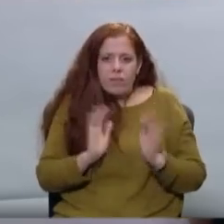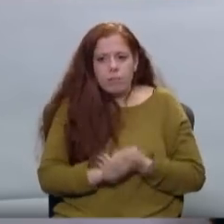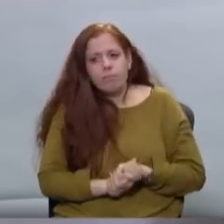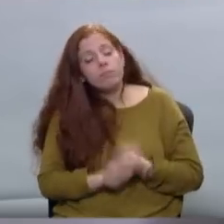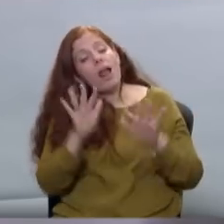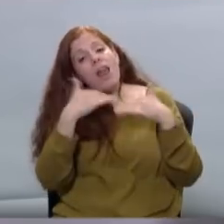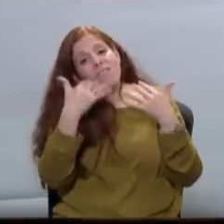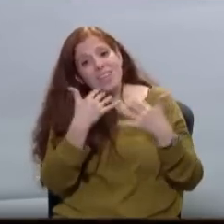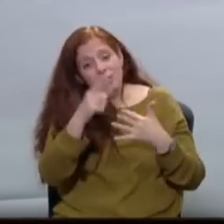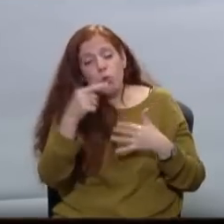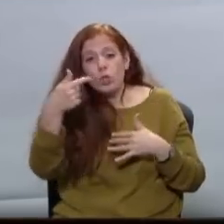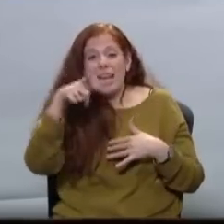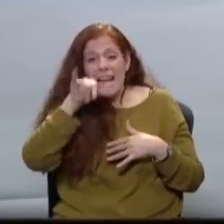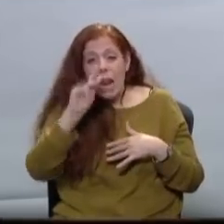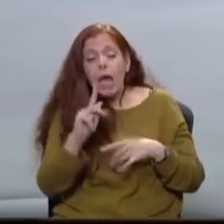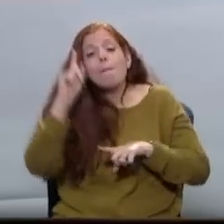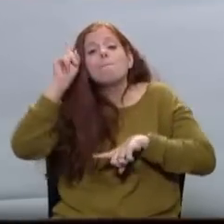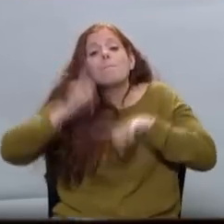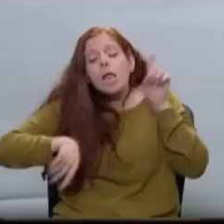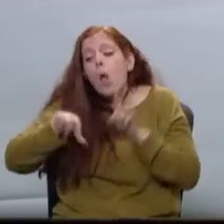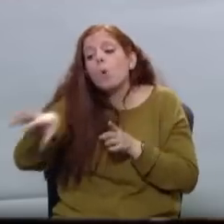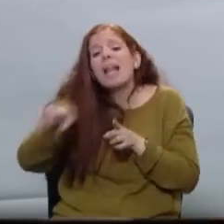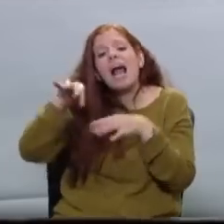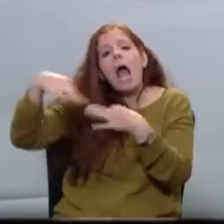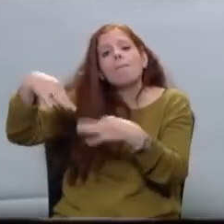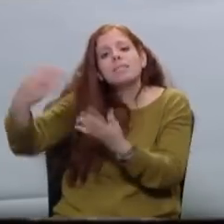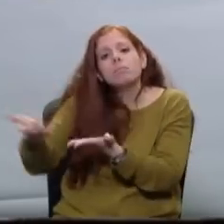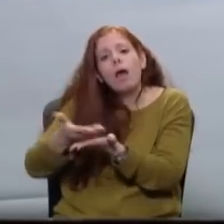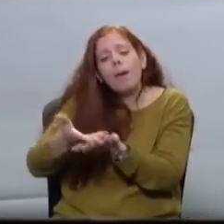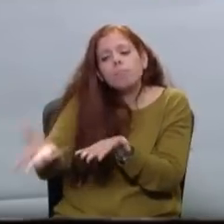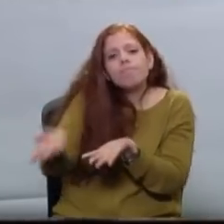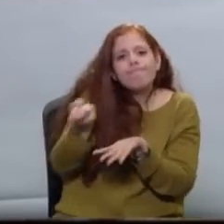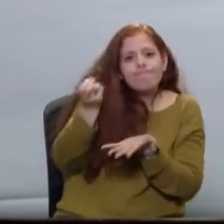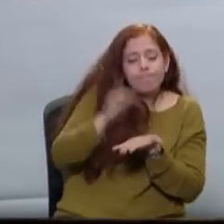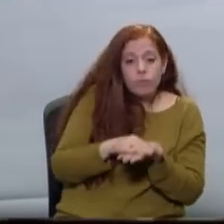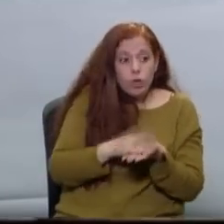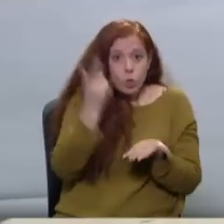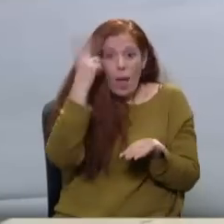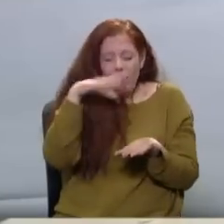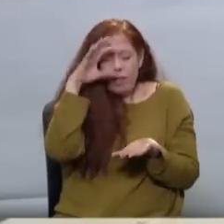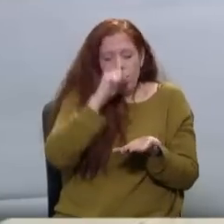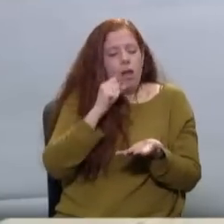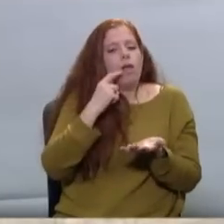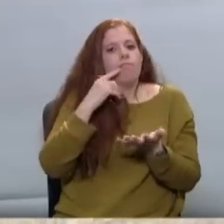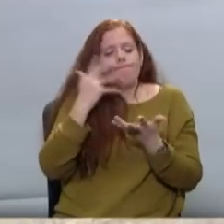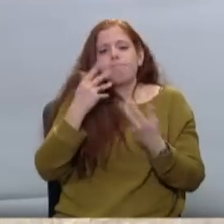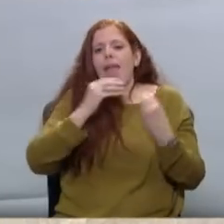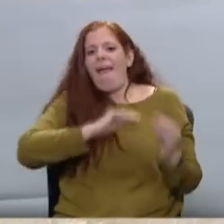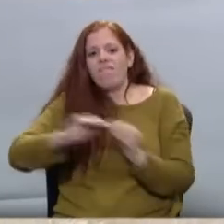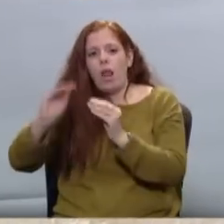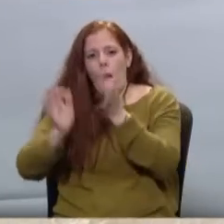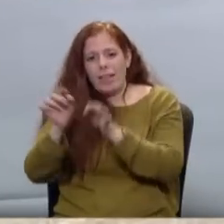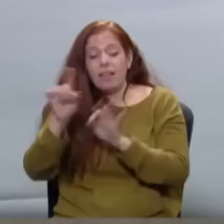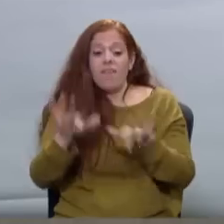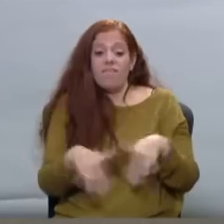של גליק, הוא לקח בטעות את המסמכים, וכשהבין שזה מה שהוא עשה, הוא העביר אותם לעורך דינו, והבוקר אחרי